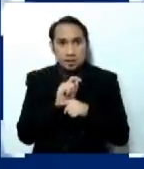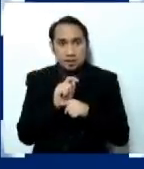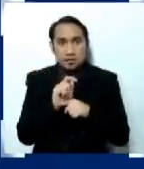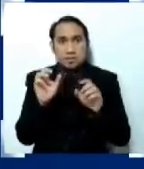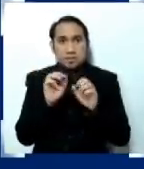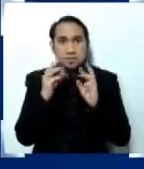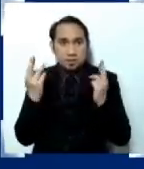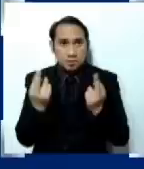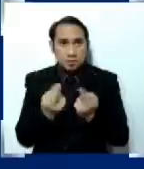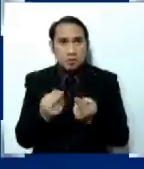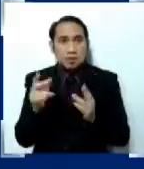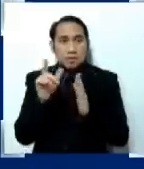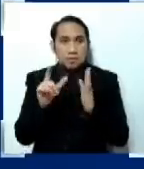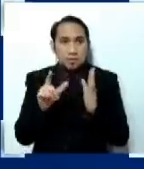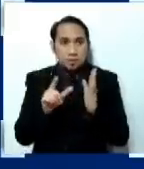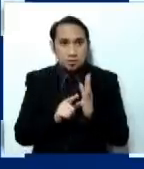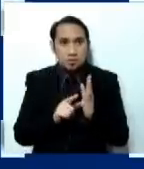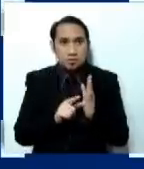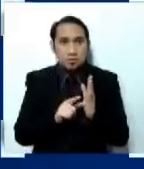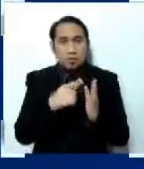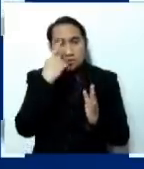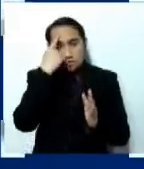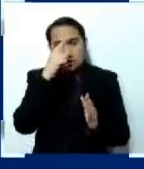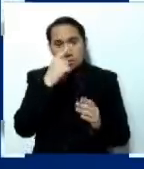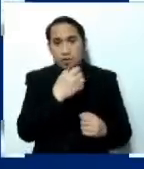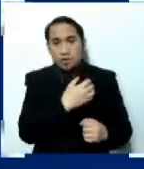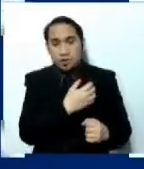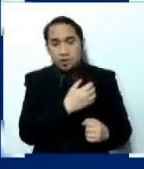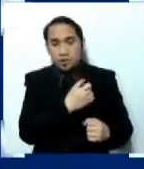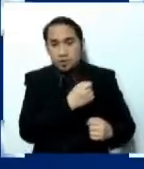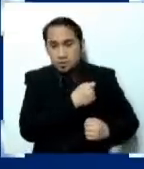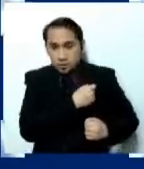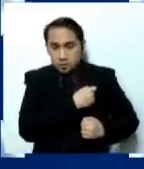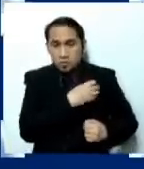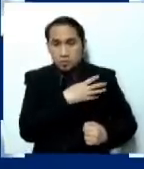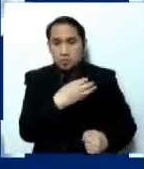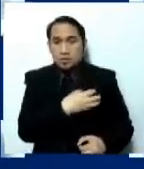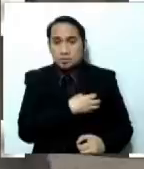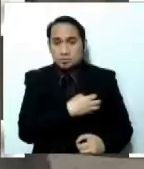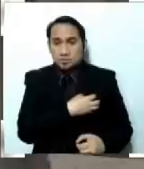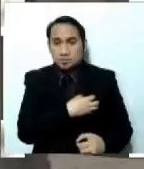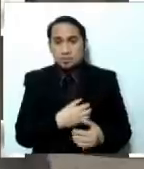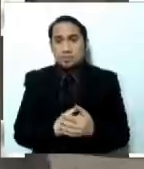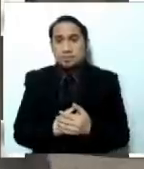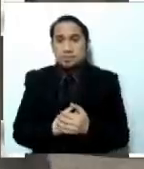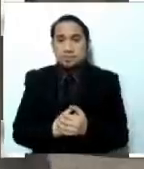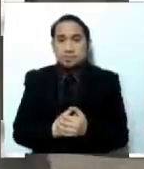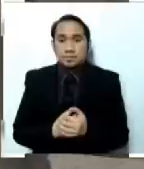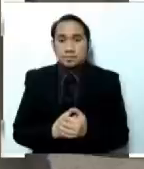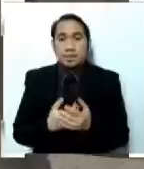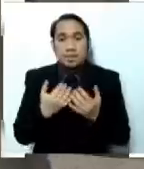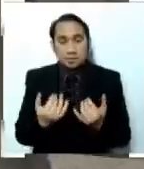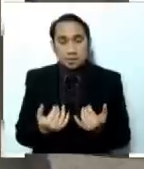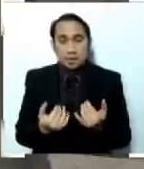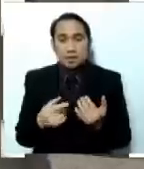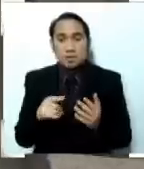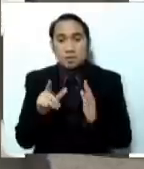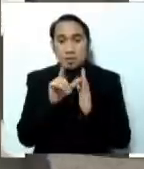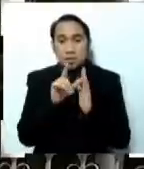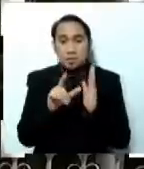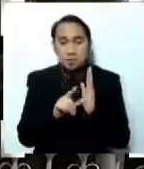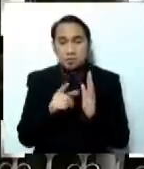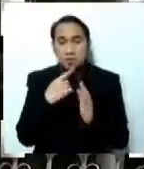will hold seminars for law enforcers and military personnel yon. Sa batas, isa raw terorista ang